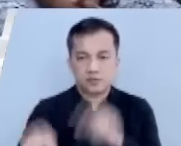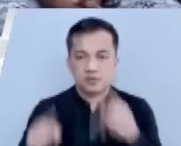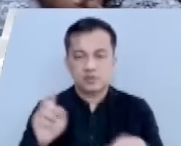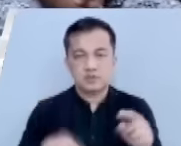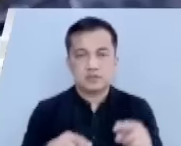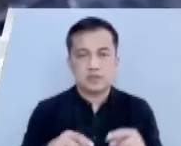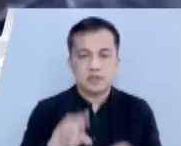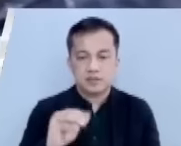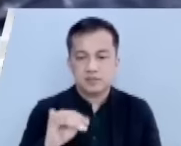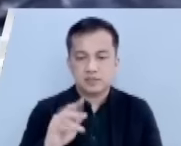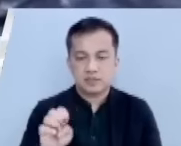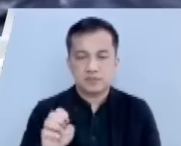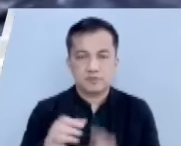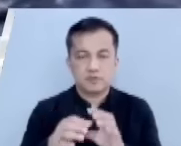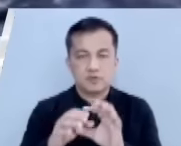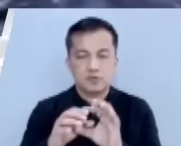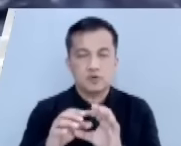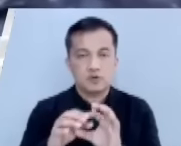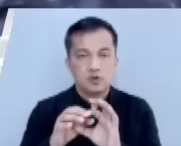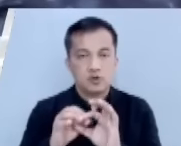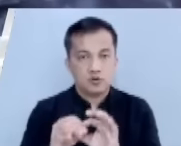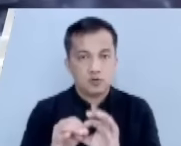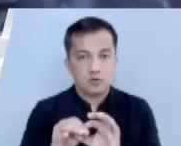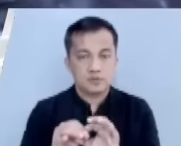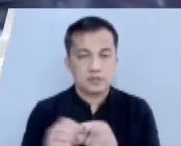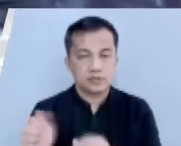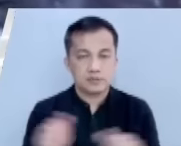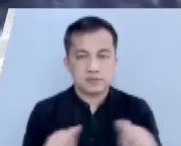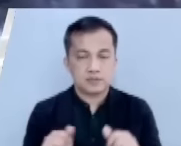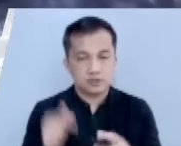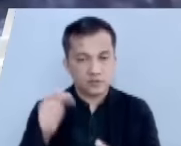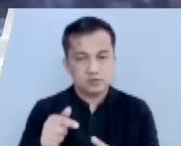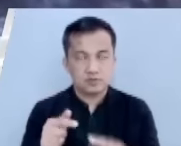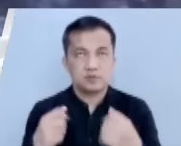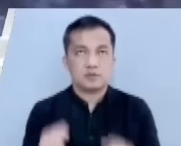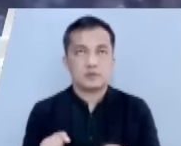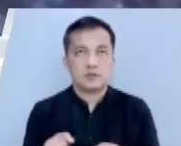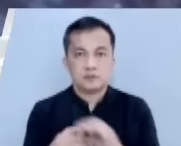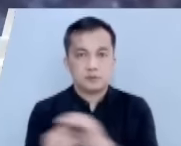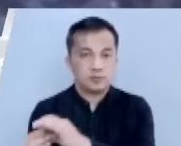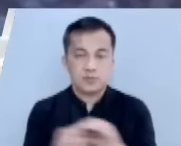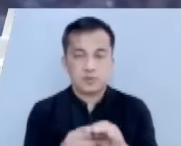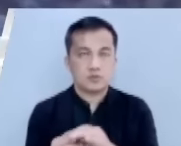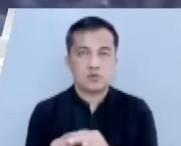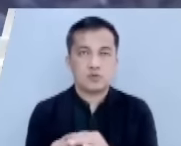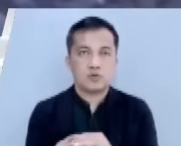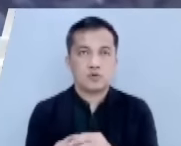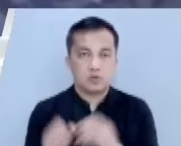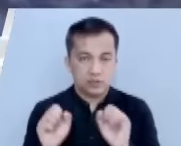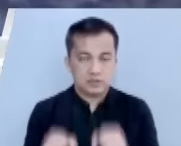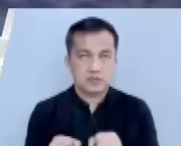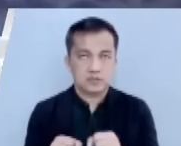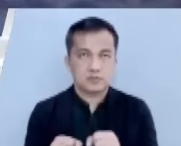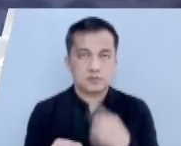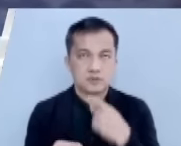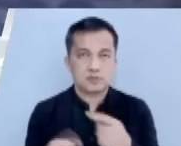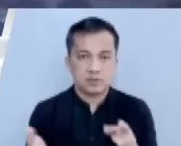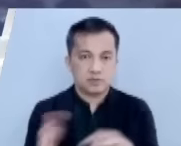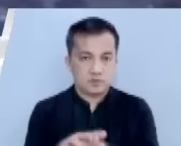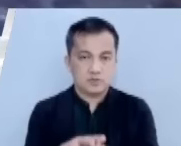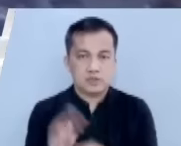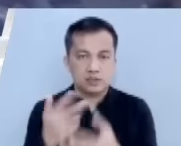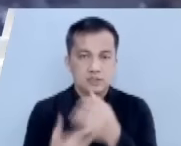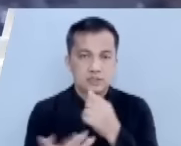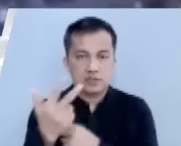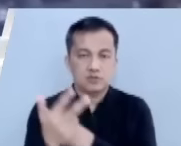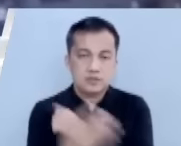Activity. Layon daw ng aktibidad na paigtingin ng interoperability o kakayahang magsanib puwersa ang tatlong bansa